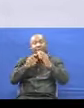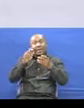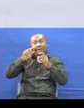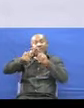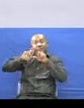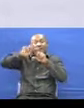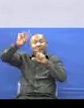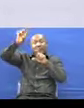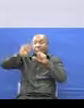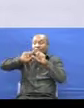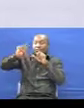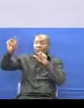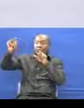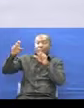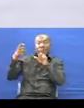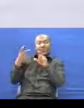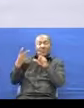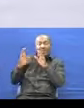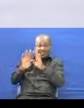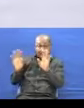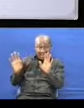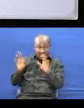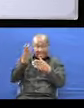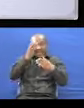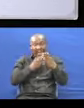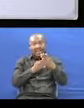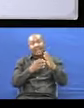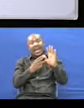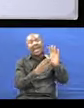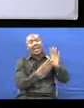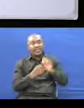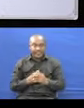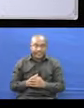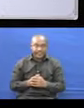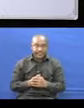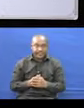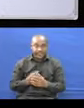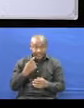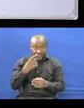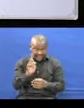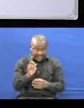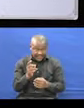vinane. Tumeelewana eh? Vizuri kabisa watoto wazuri. Na hapa